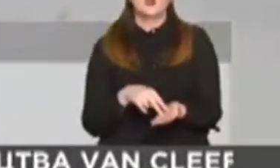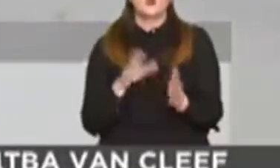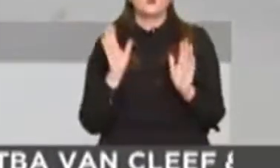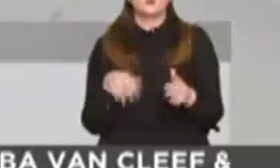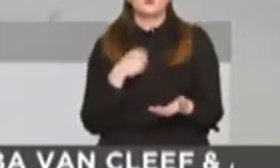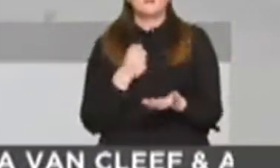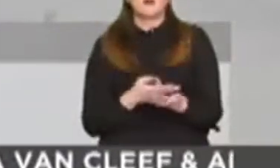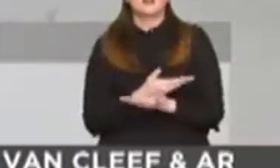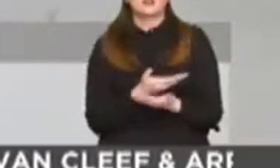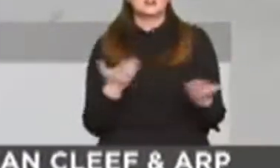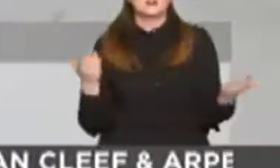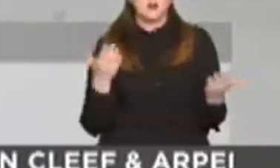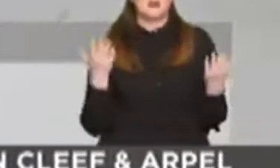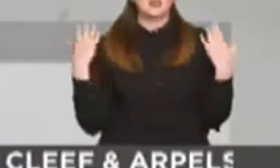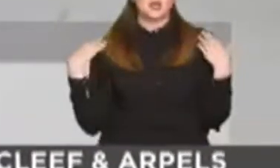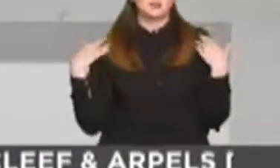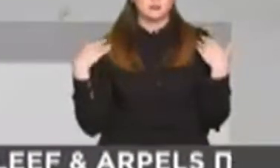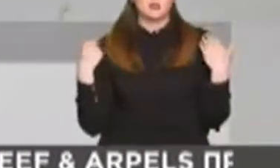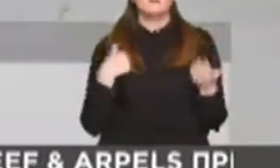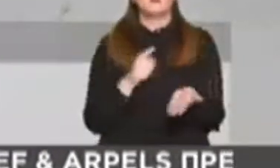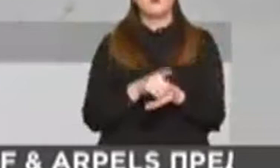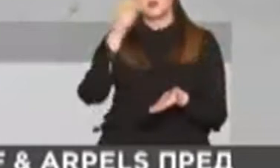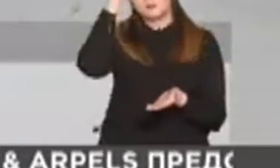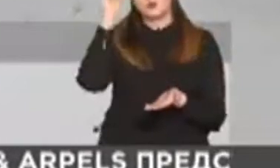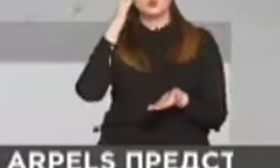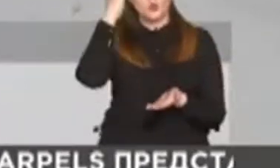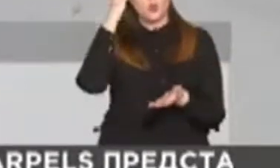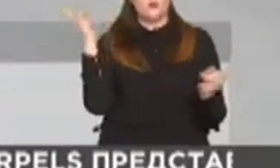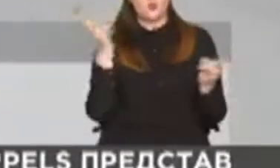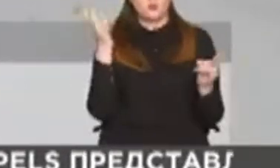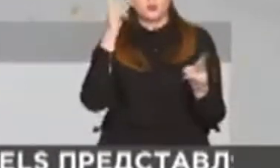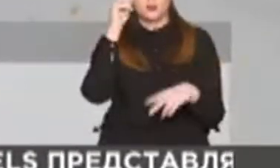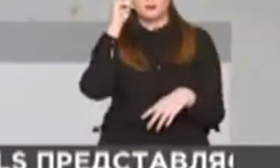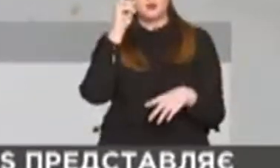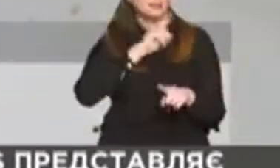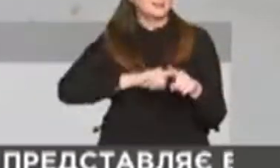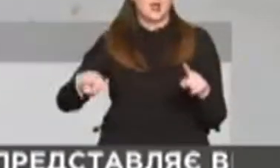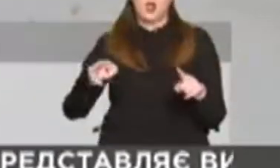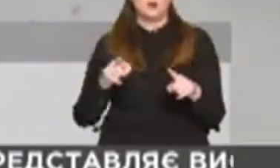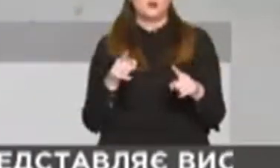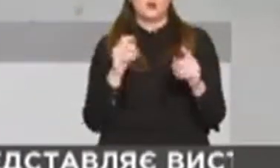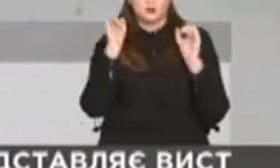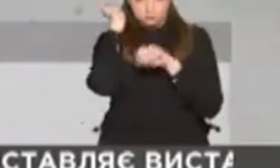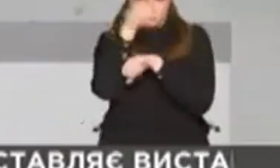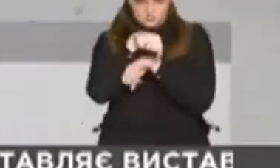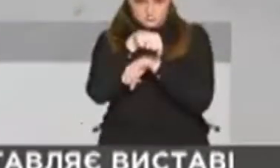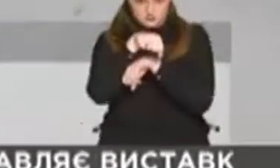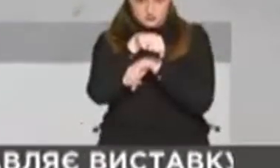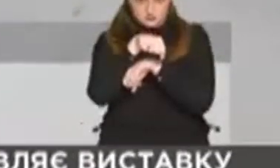падати з вами на спину. Ми повинні пам'ятати, що голову потрібно негайно притиснути